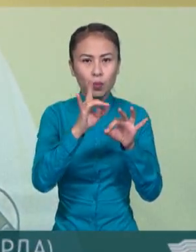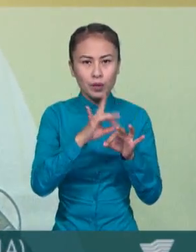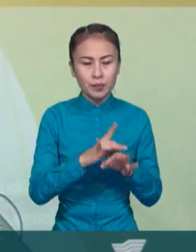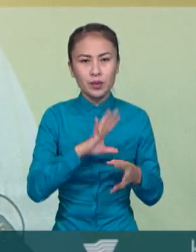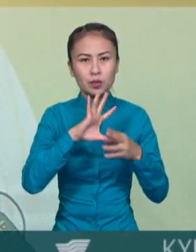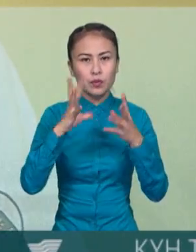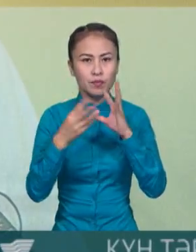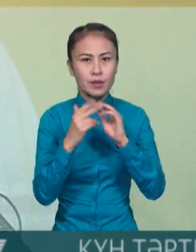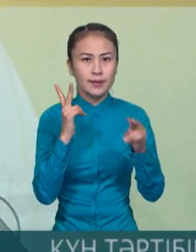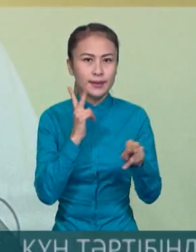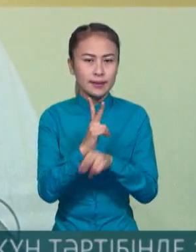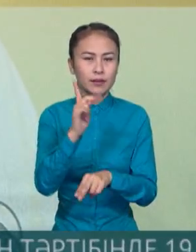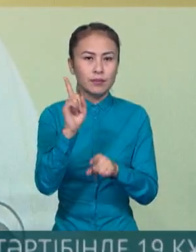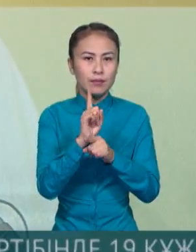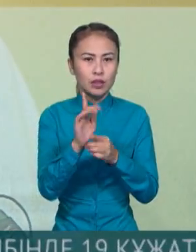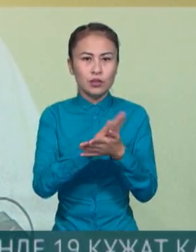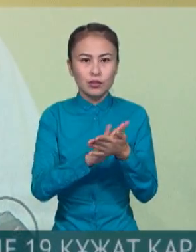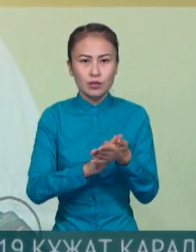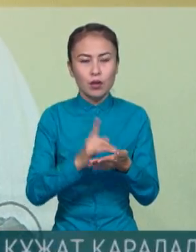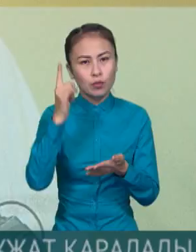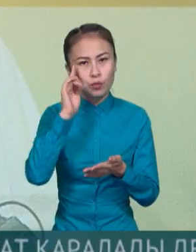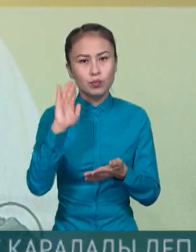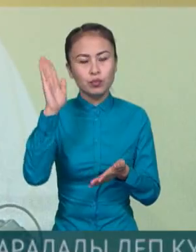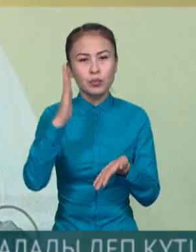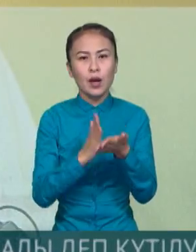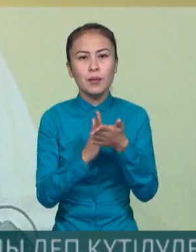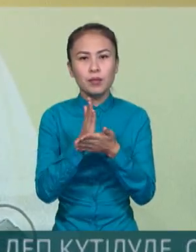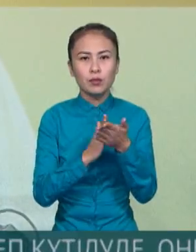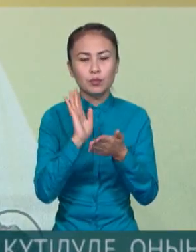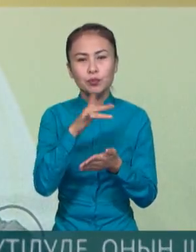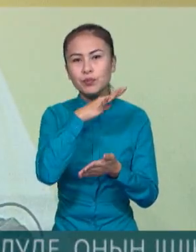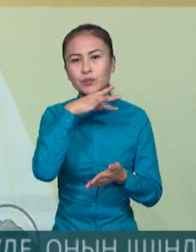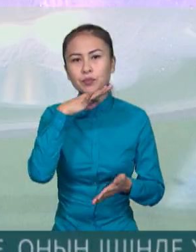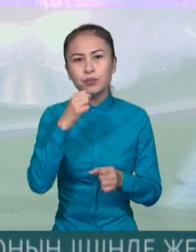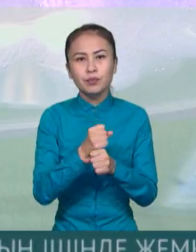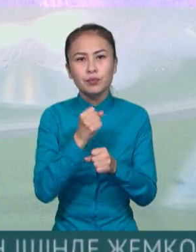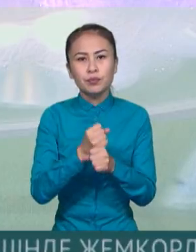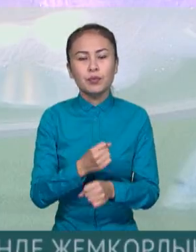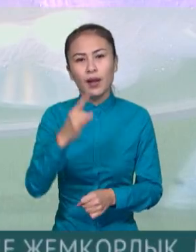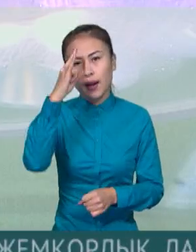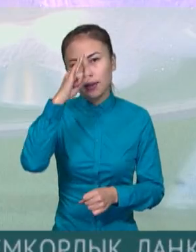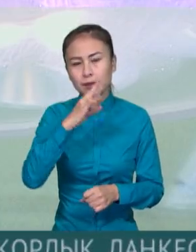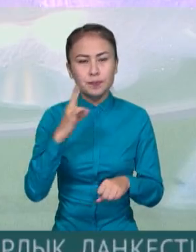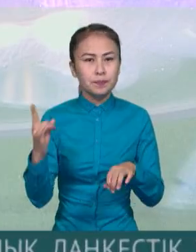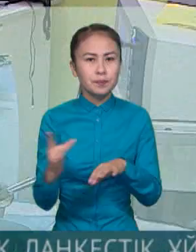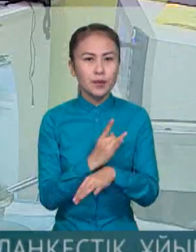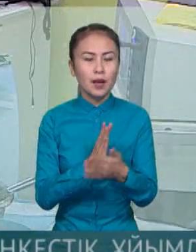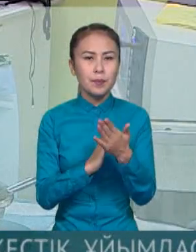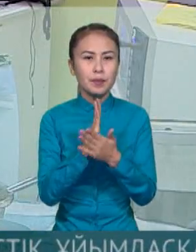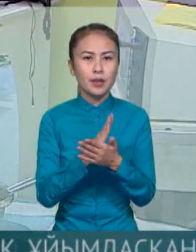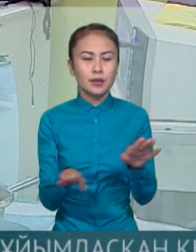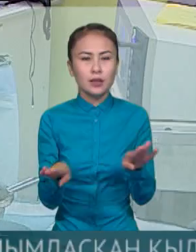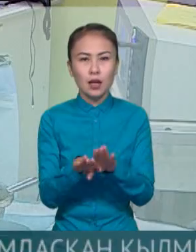Сондықтан біз 3 рет плазмафорез жасадық. Болашақта осындай операцияларды көп жасайтын боламыз. Қазақстанда алғаш рет жасалып отырған